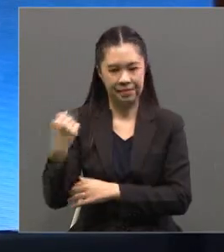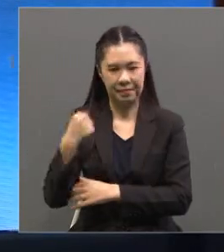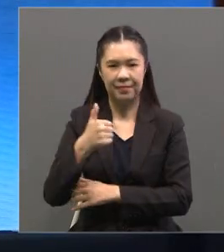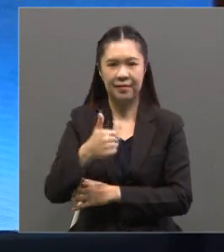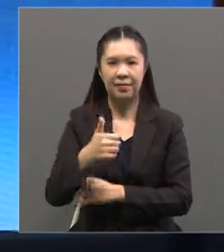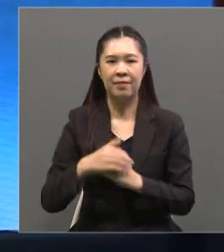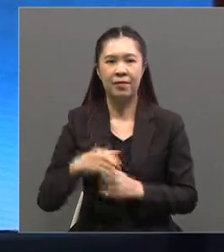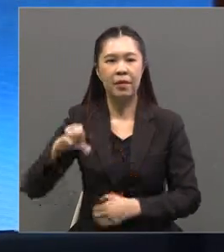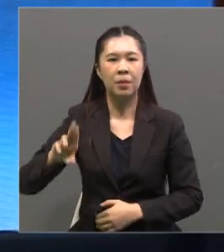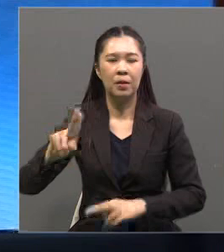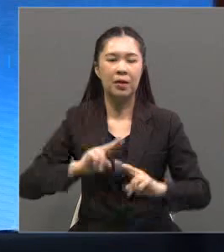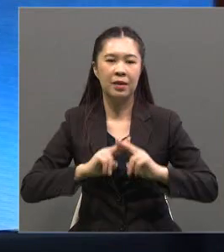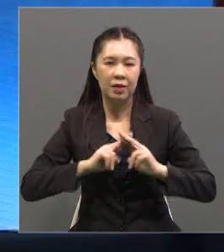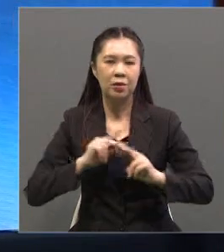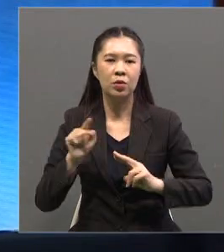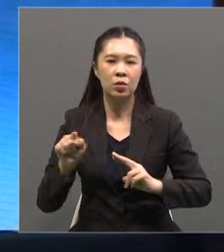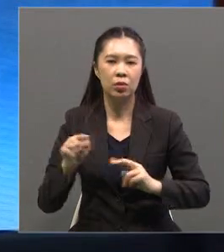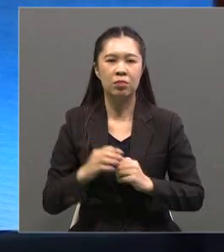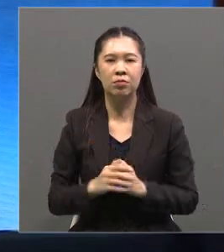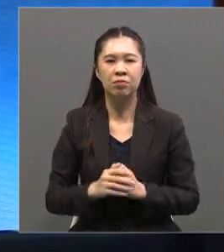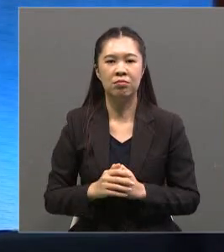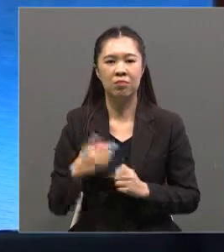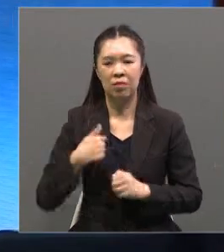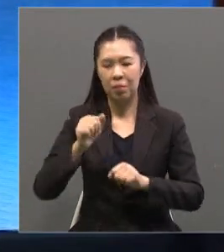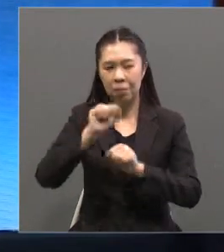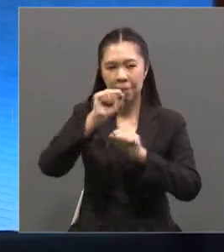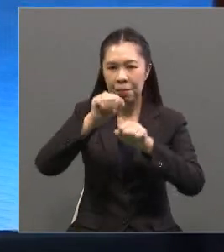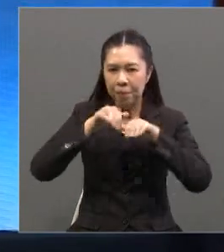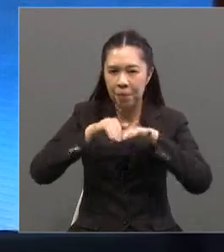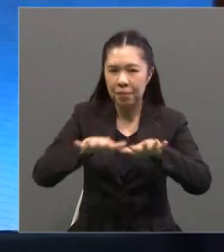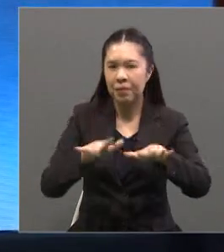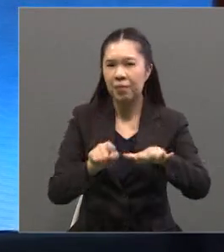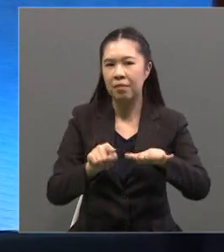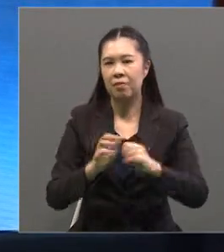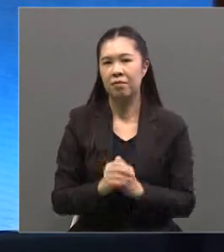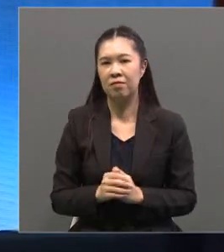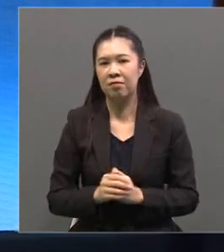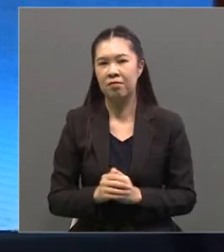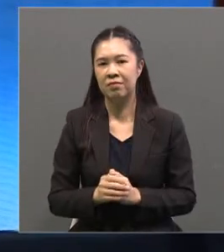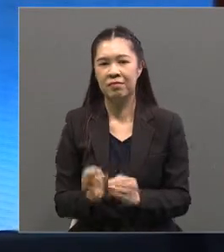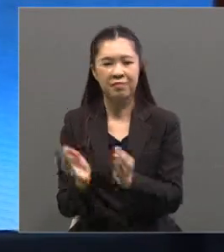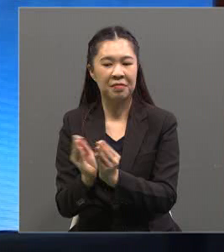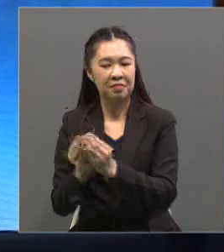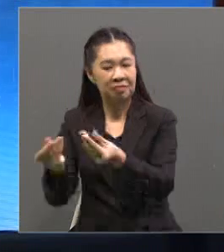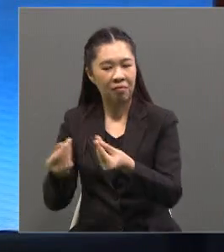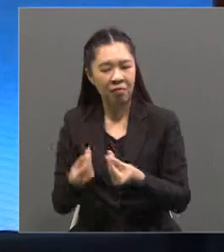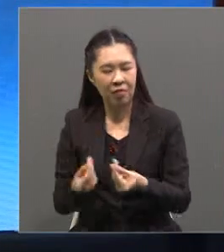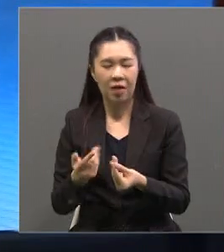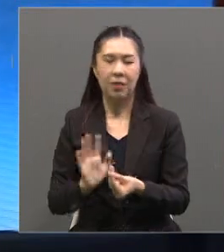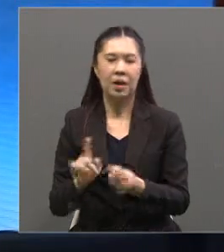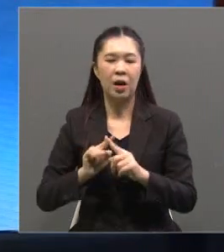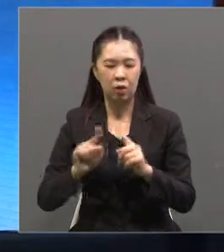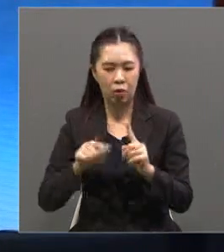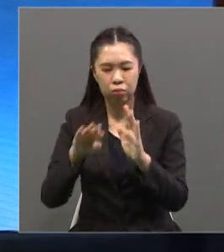คเอกชนเองก็สำคัญกับเราเราจะไปประกาศอย่างเดียวเพราะว่าเราจะเอาคะแนนเสียงจากพี่น้องประชาชนมันก็ไม่ใช่เราต้องมองให้คร